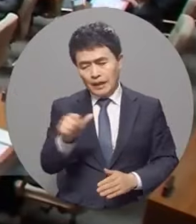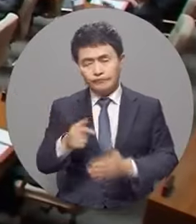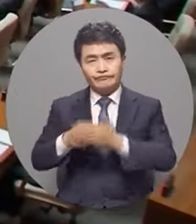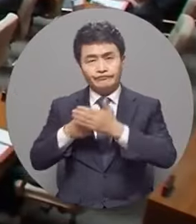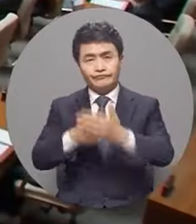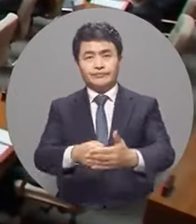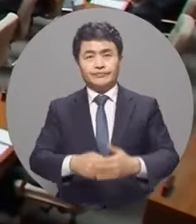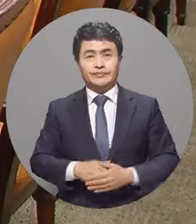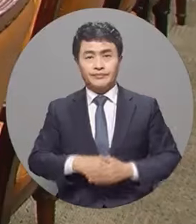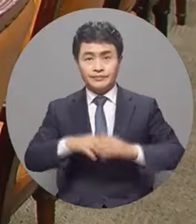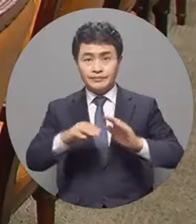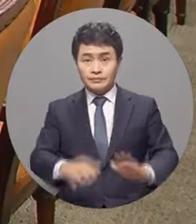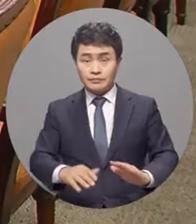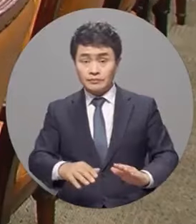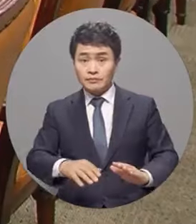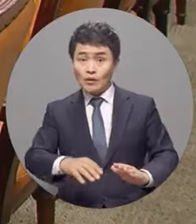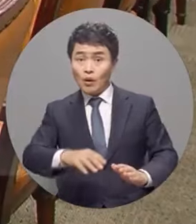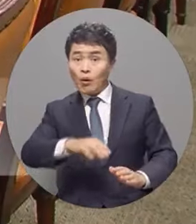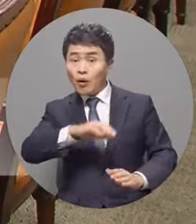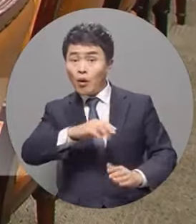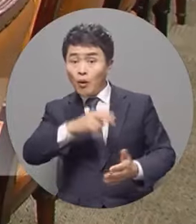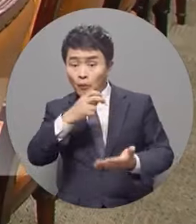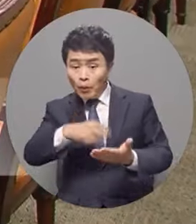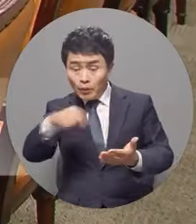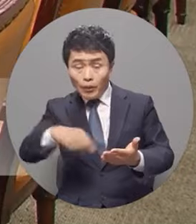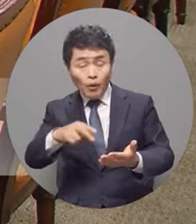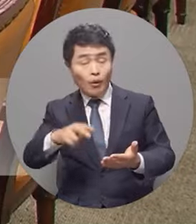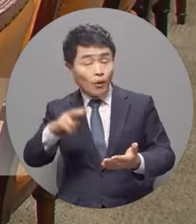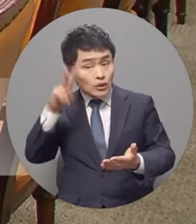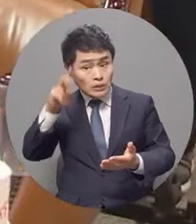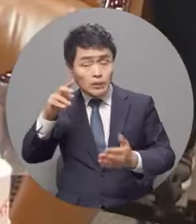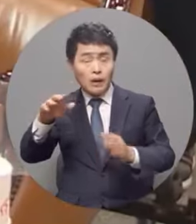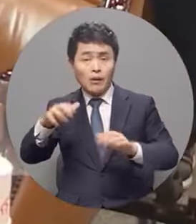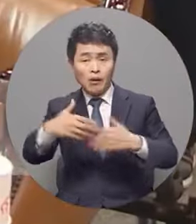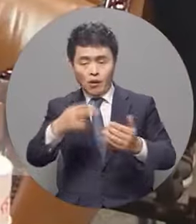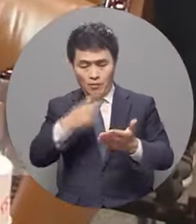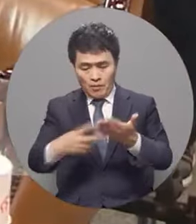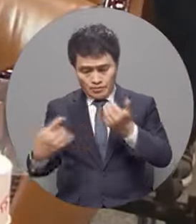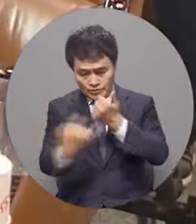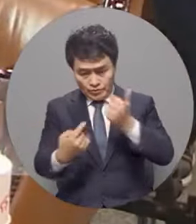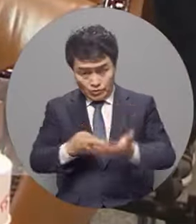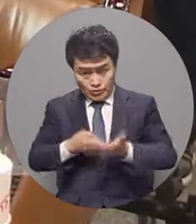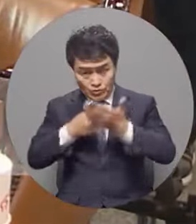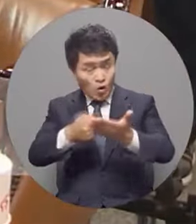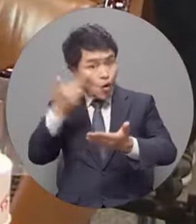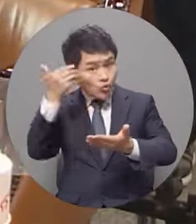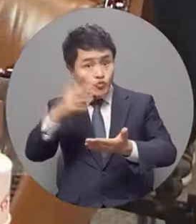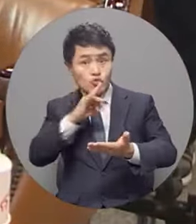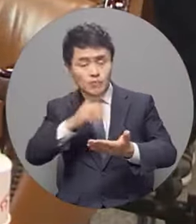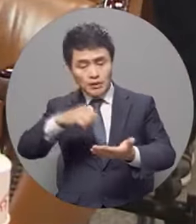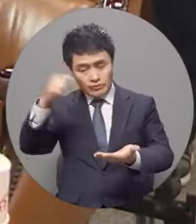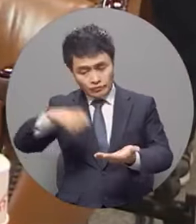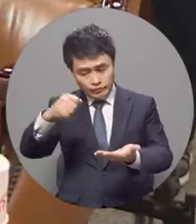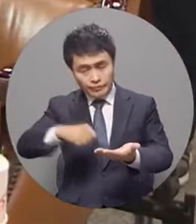추진됐습니다. 재정 법률안의 숙려기간 20일을 생략하고 법사위 상정 9일 만에